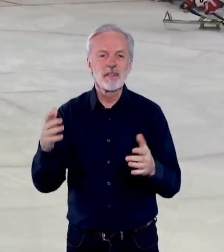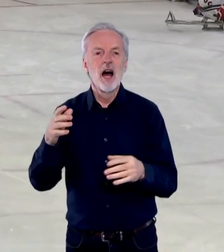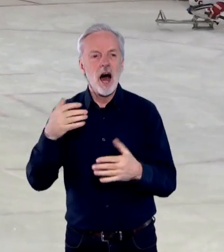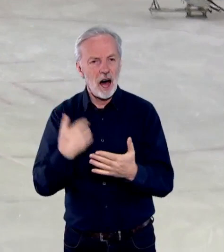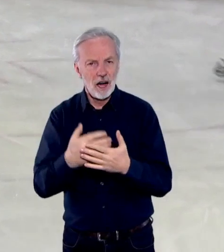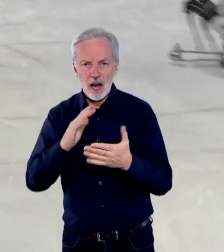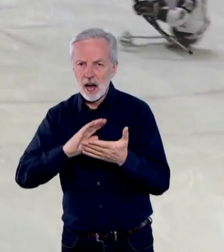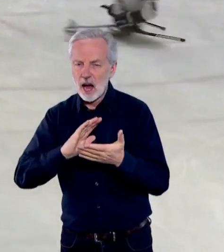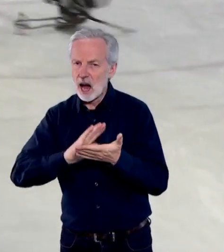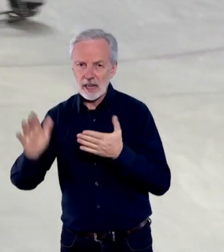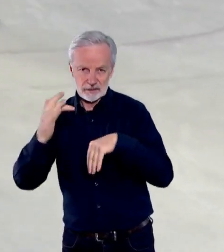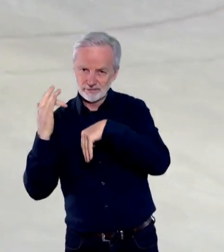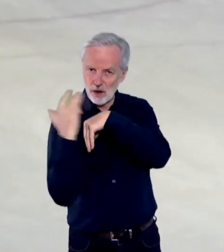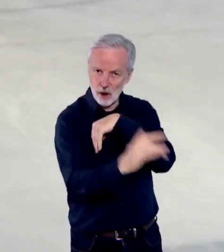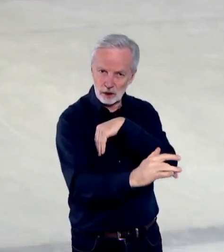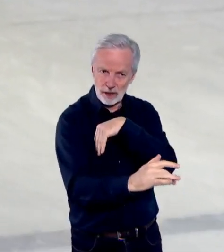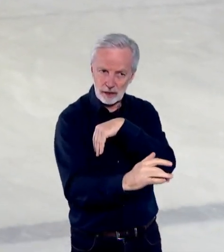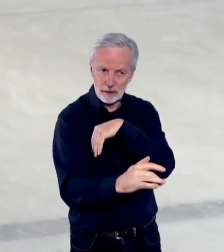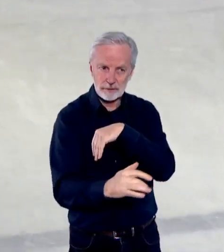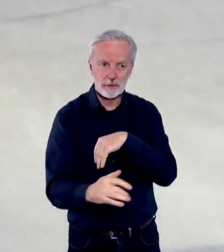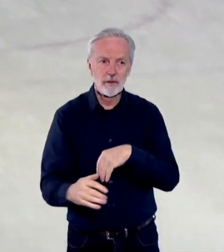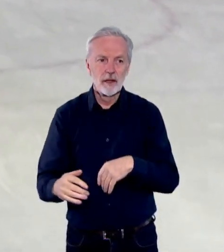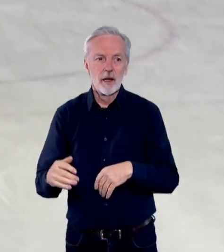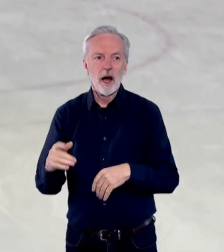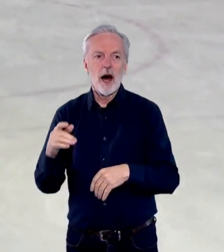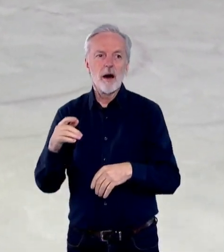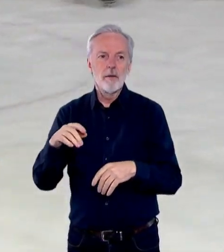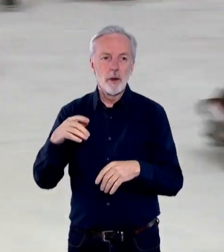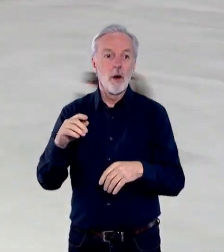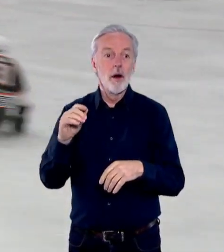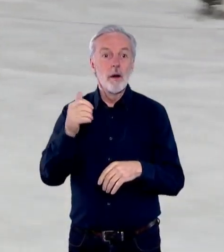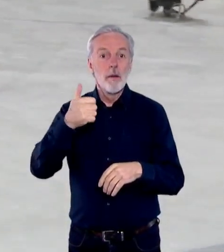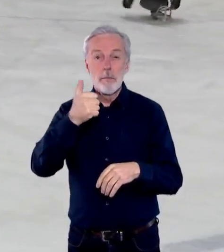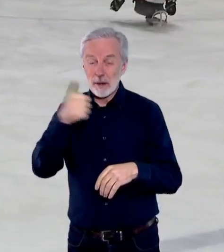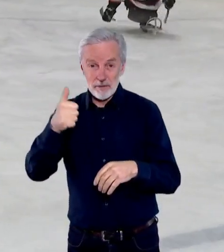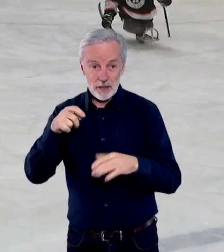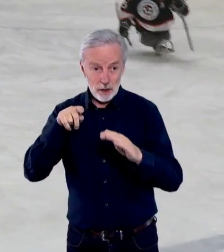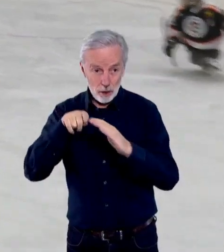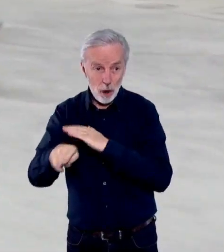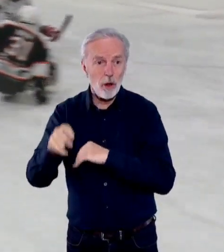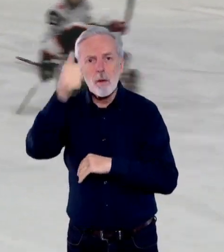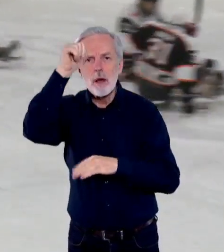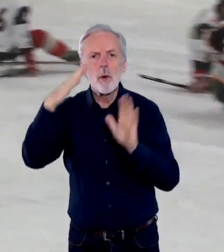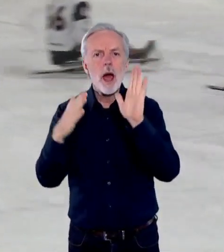tvrdě potrestáni. Křídla jim definitivně přistřihl svým premiérovým gólem v sezóně Tomáš Mach.